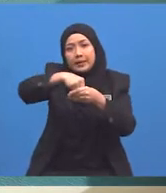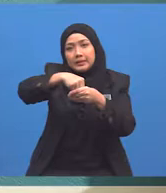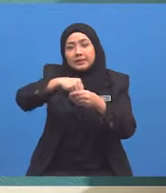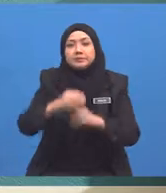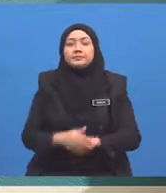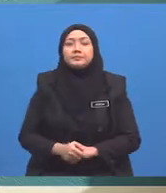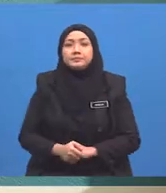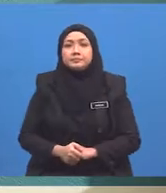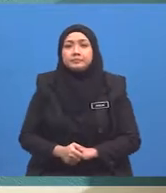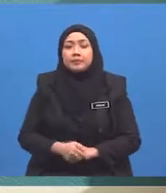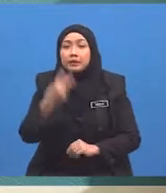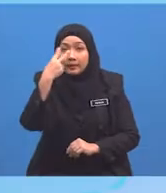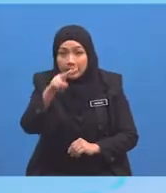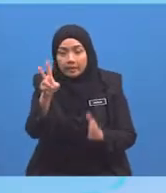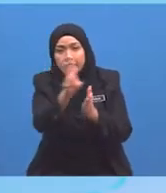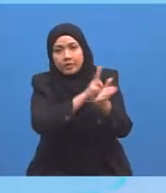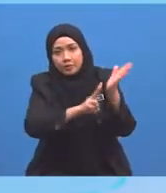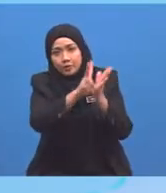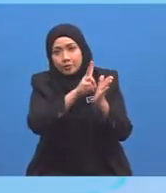cuba teliti video ini.